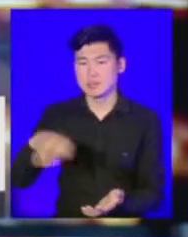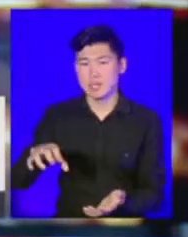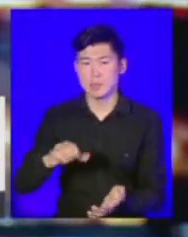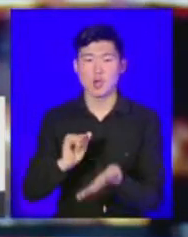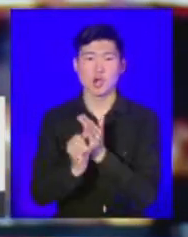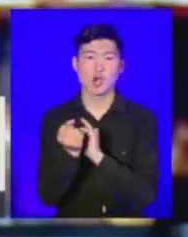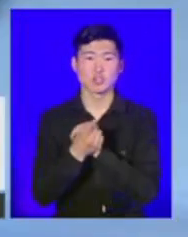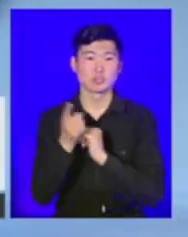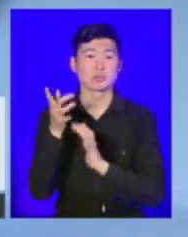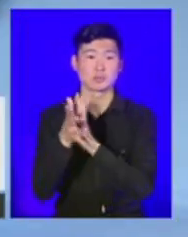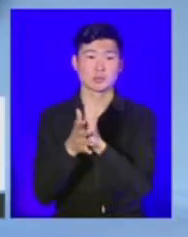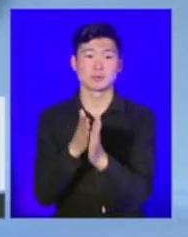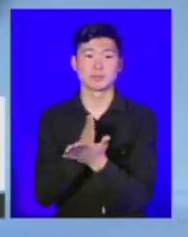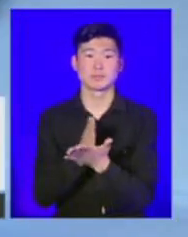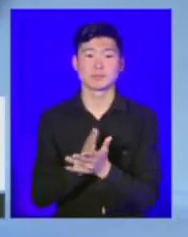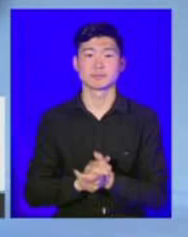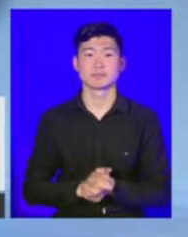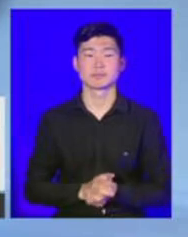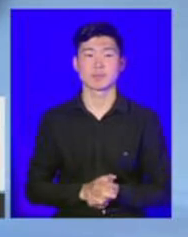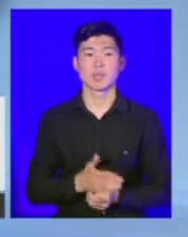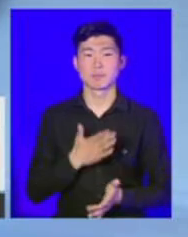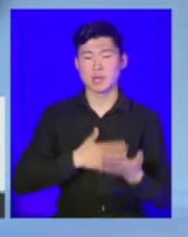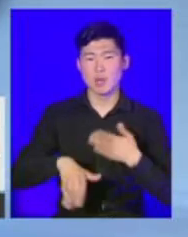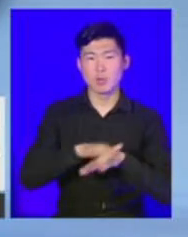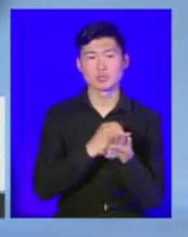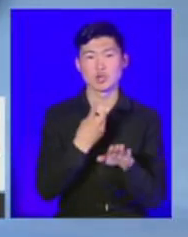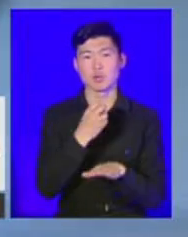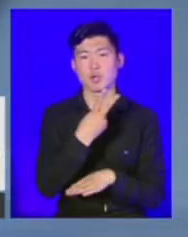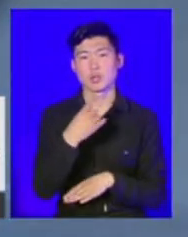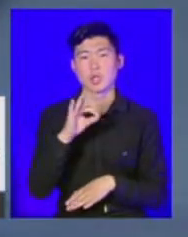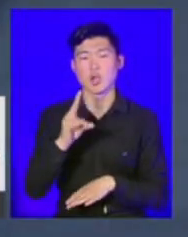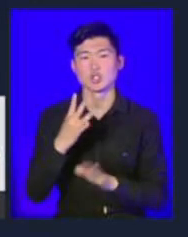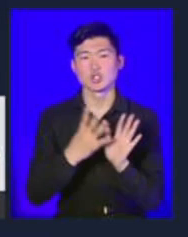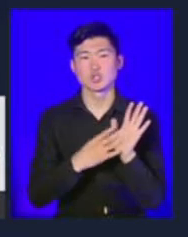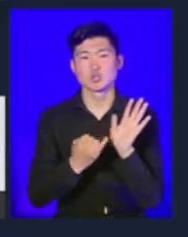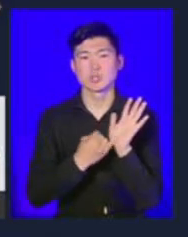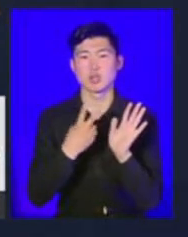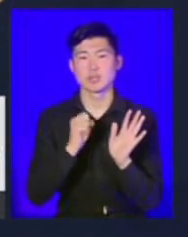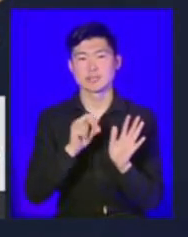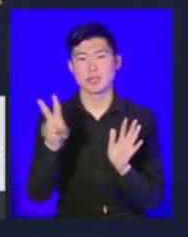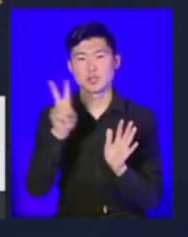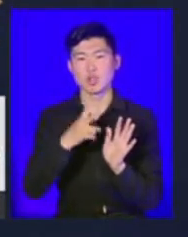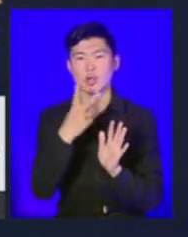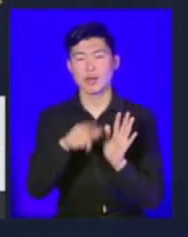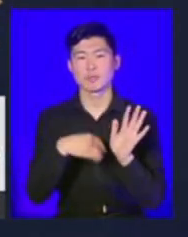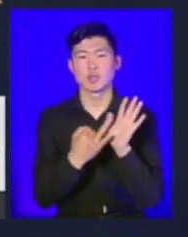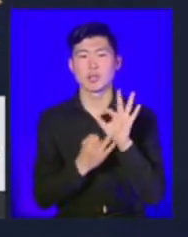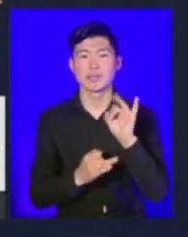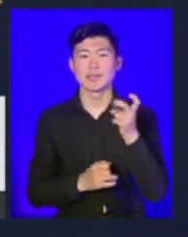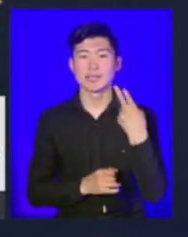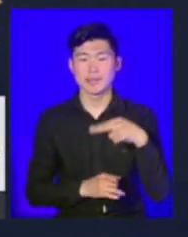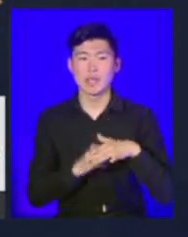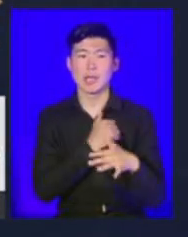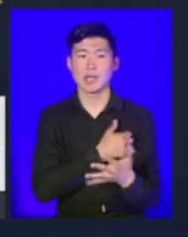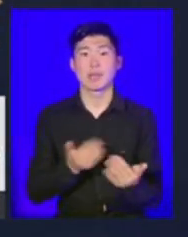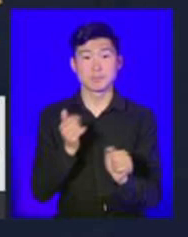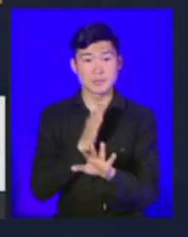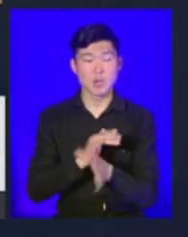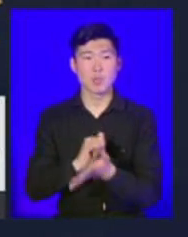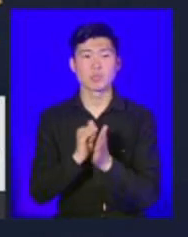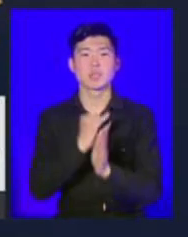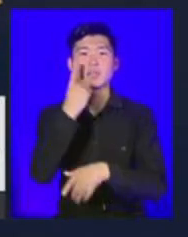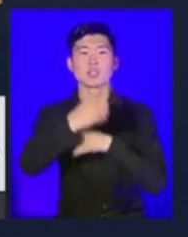онцлсон юм. Манас 2021 онд 962 сая доллар буюу 2.7 их найтвүрийн хүнсийг импортлсон. За